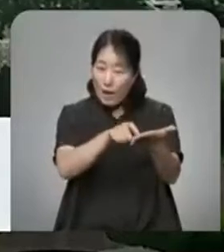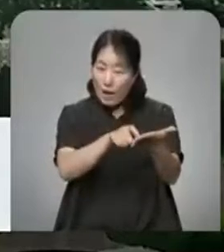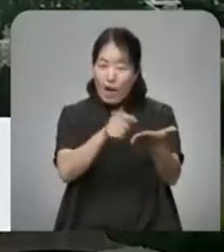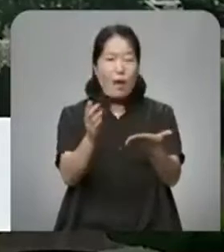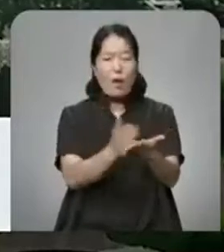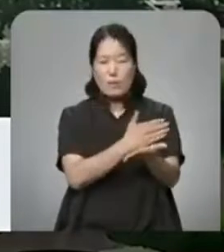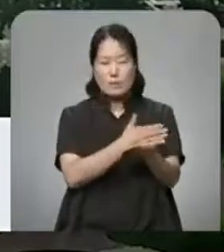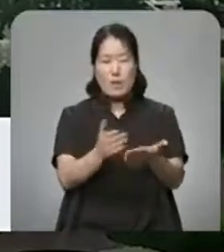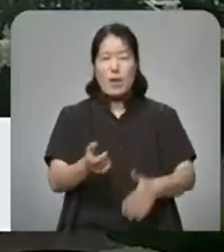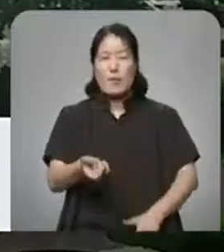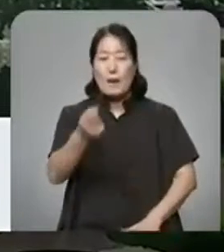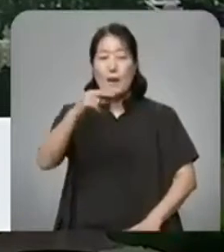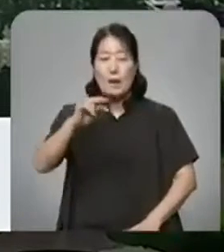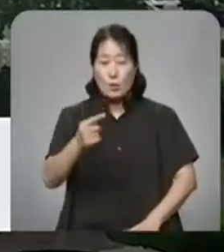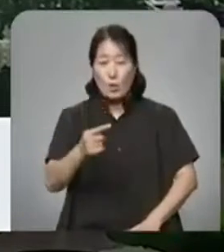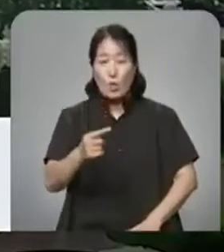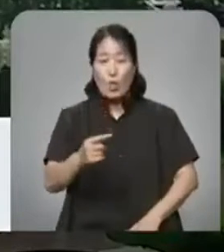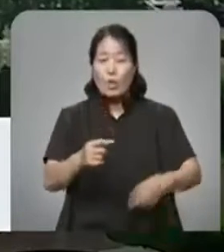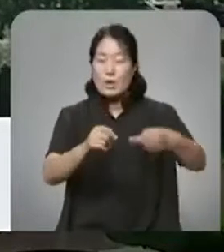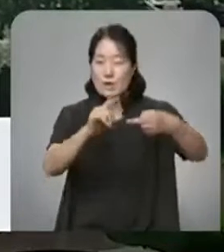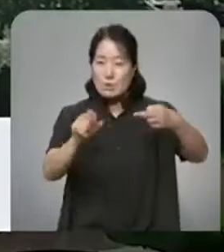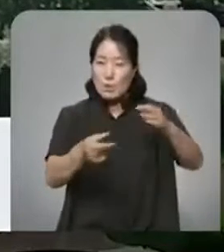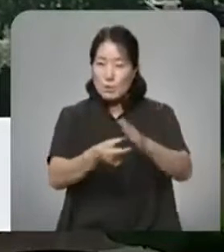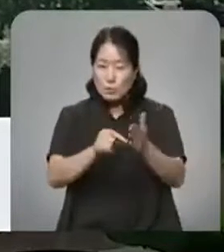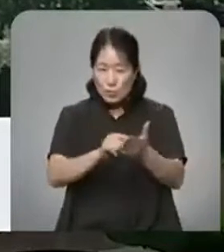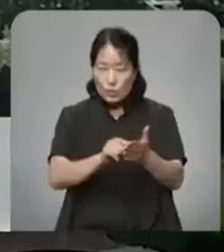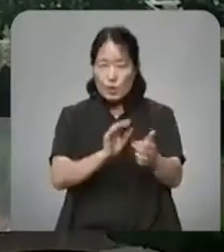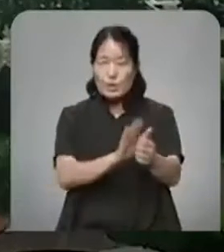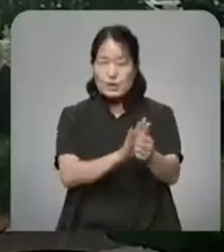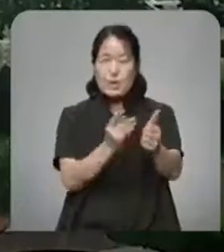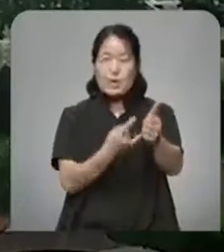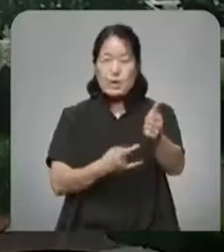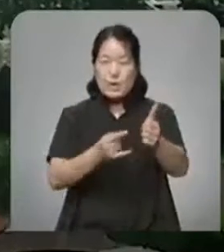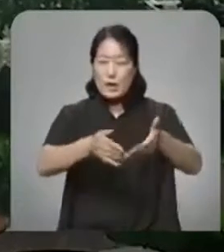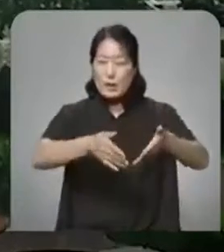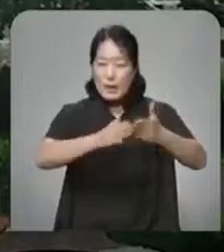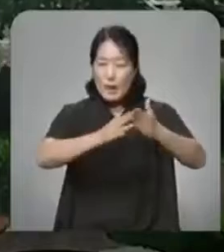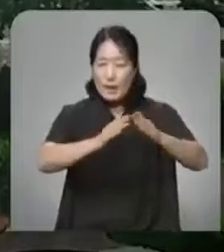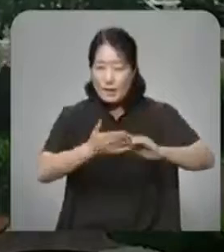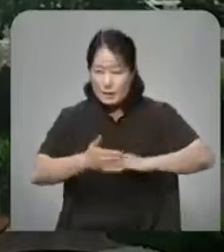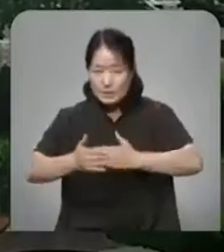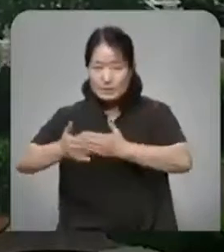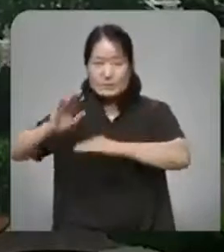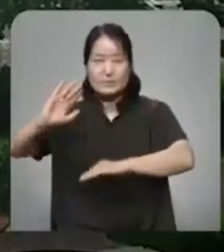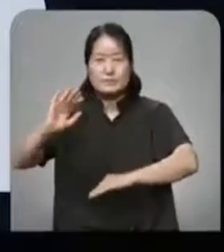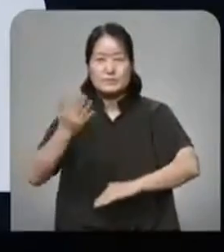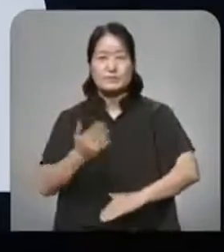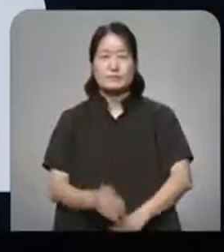연말이나 돼야 지원 위원회가 최범 할 전망입니다 박성훈 기자의 보도입니다